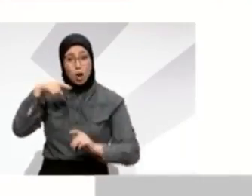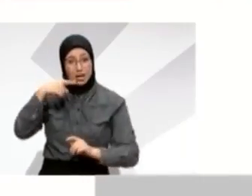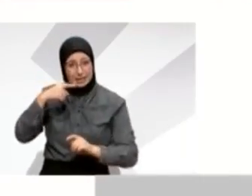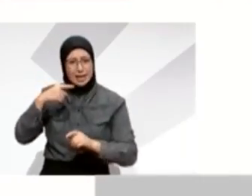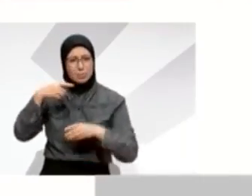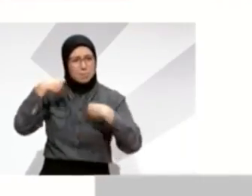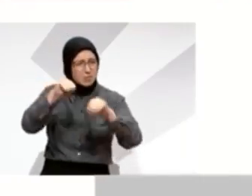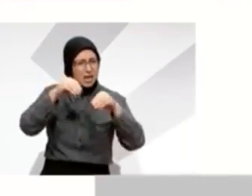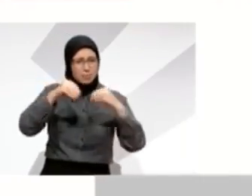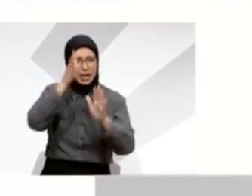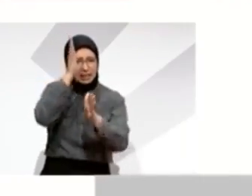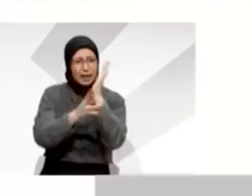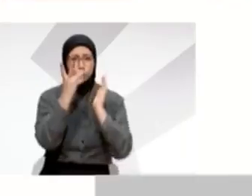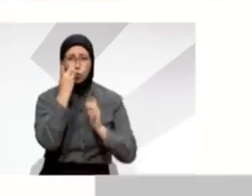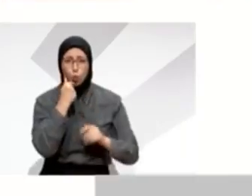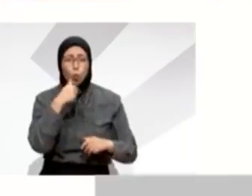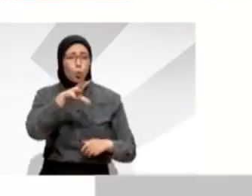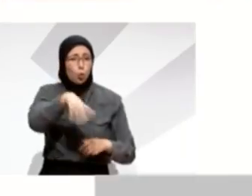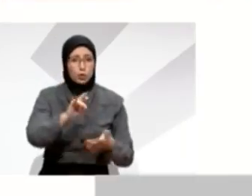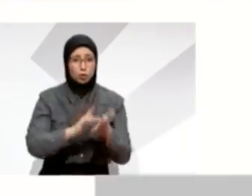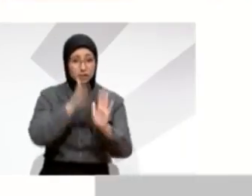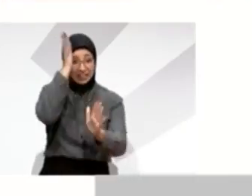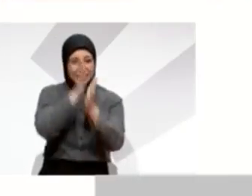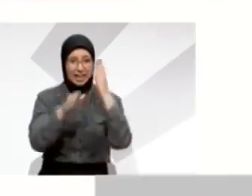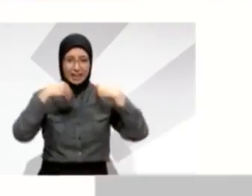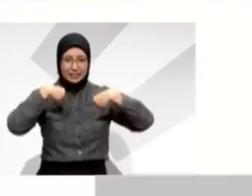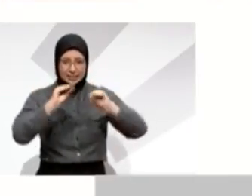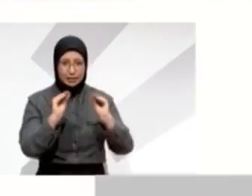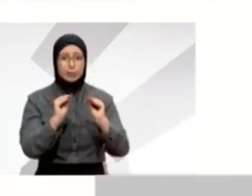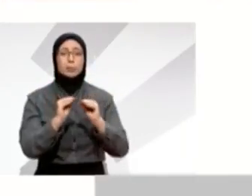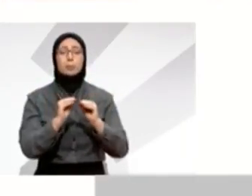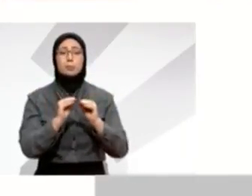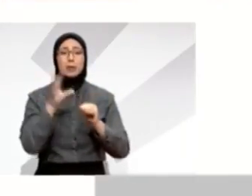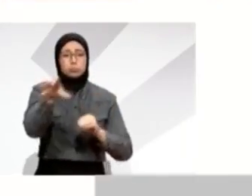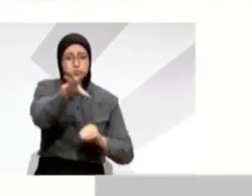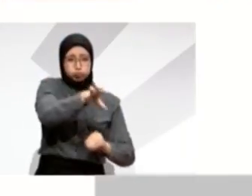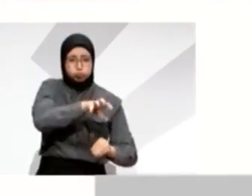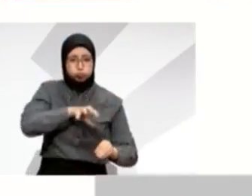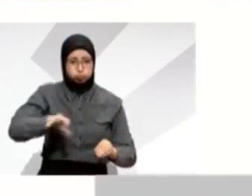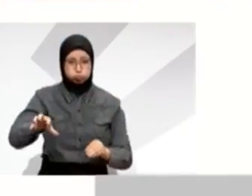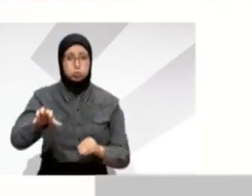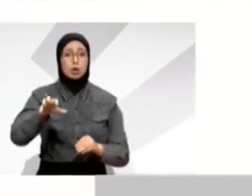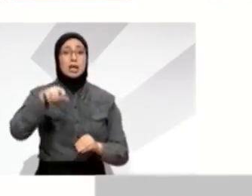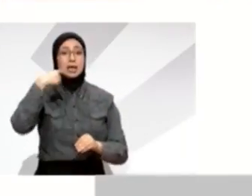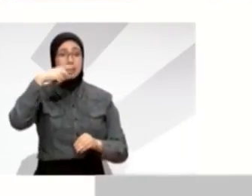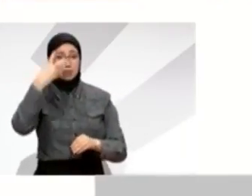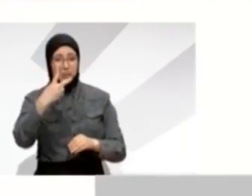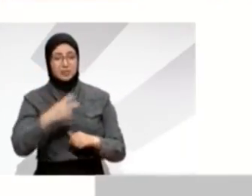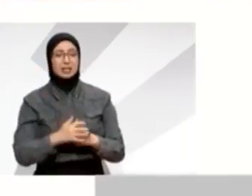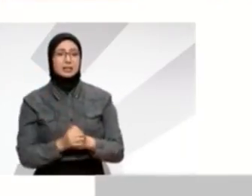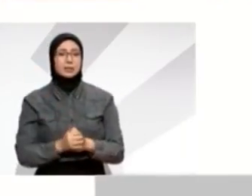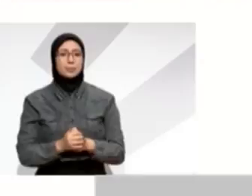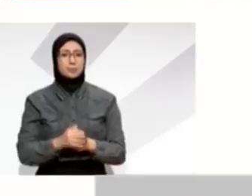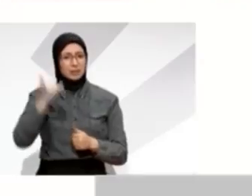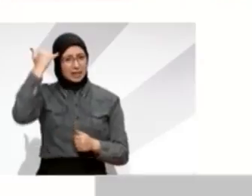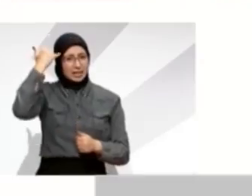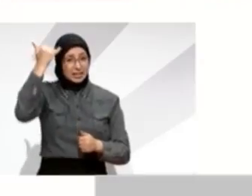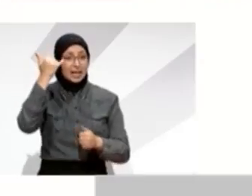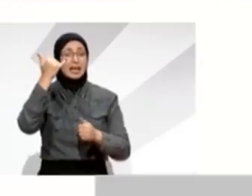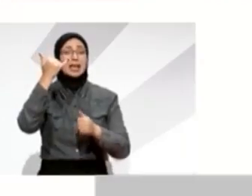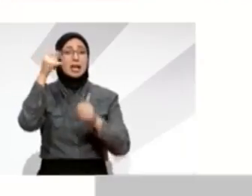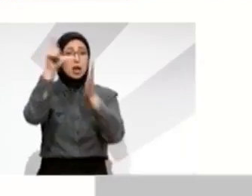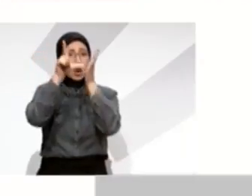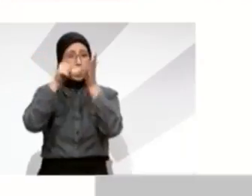وبعد لقائه من المنتج الى المستهلك بكامل معتمديات دائره اثنين اقتراح مشاريع قوانين